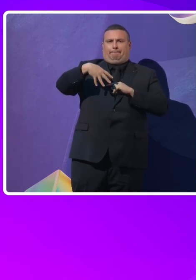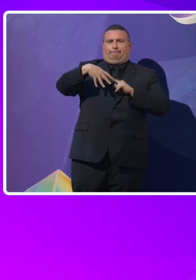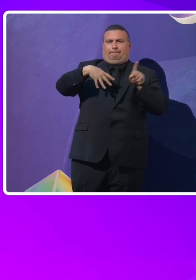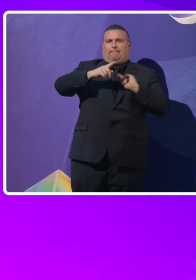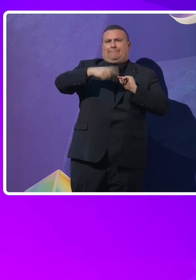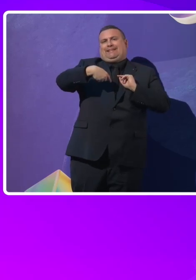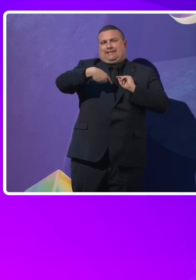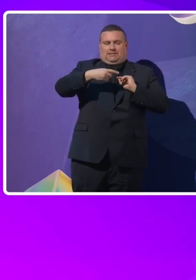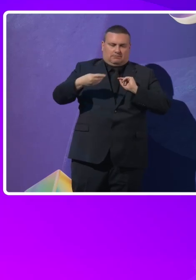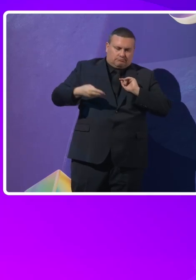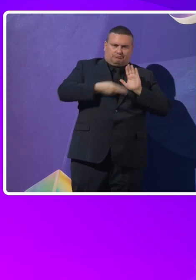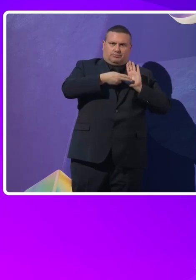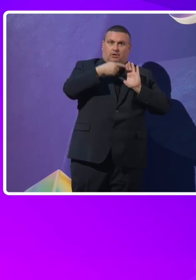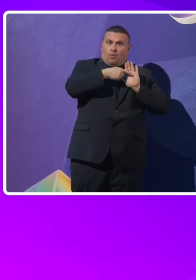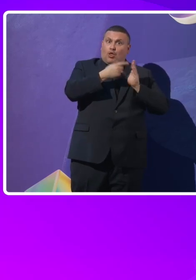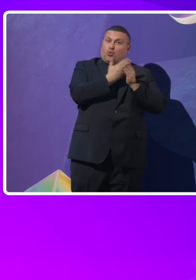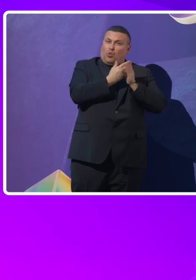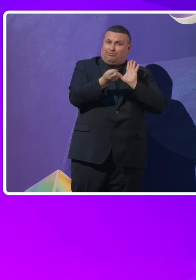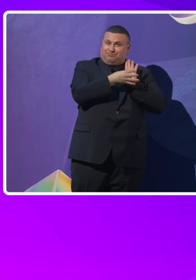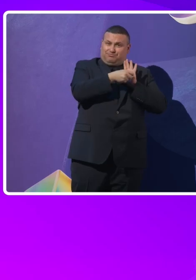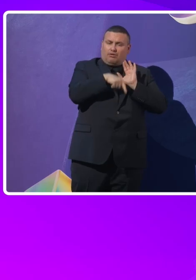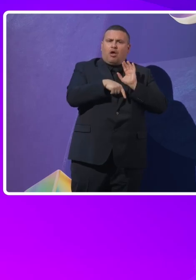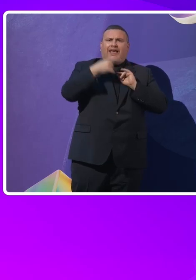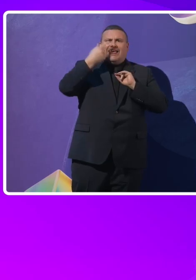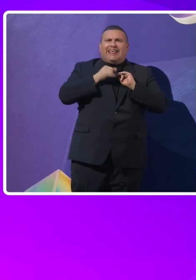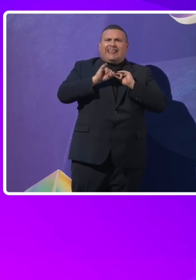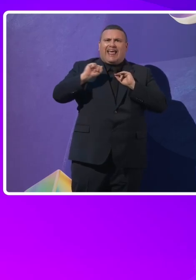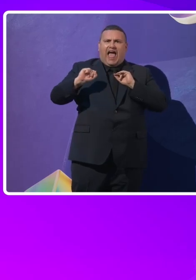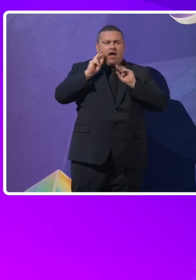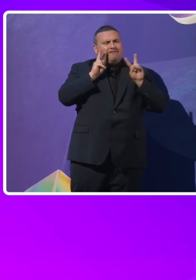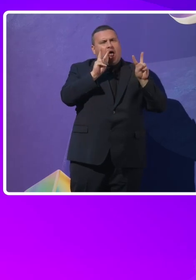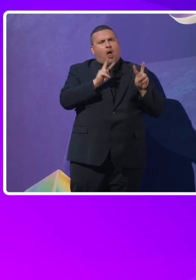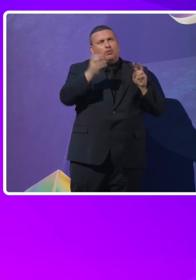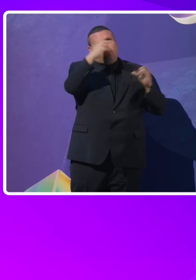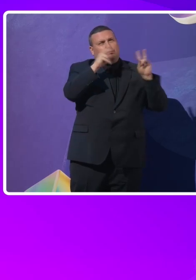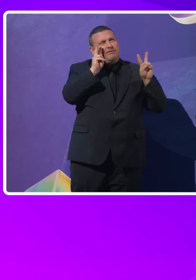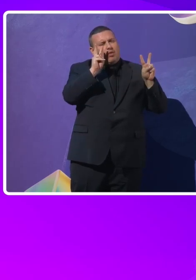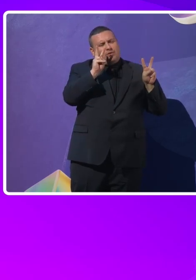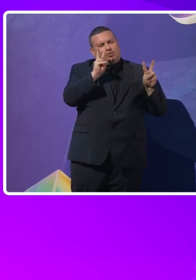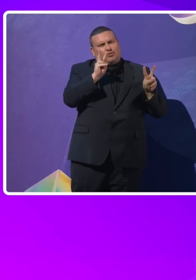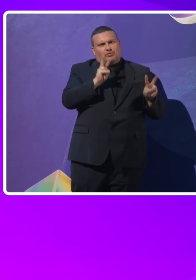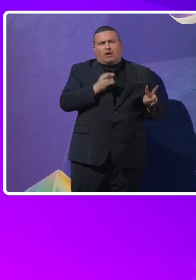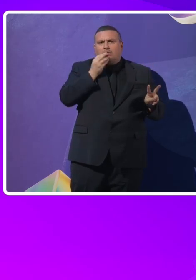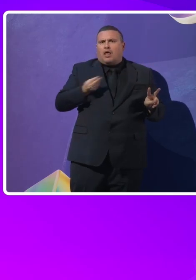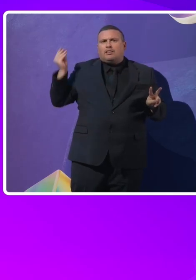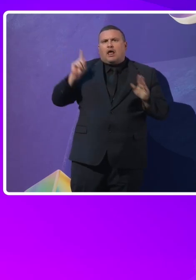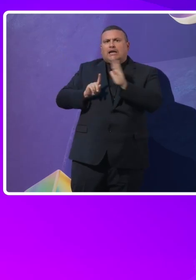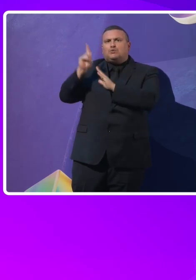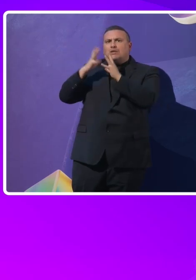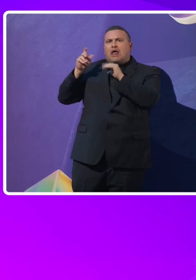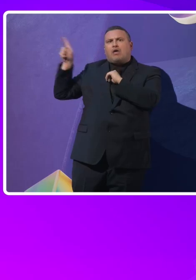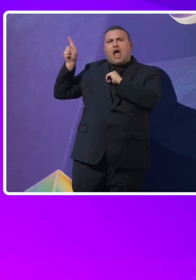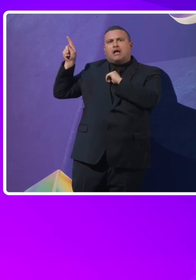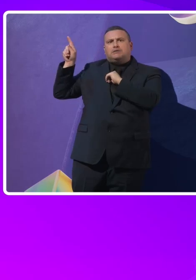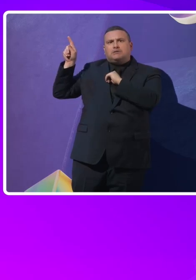richieste sono più o meno veritiere fanno sì che loro hanno migliorato tutti diciamo gli indici di valutazione per quanto riguarda eh